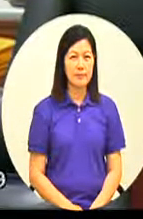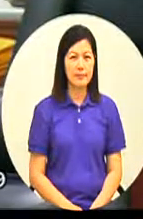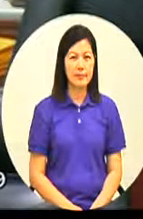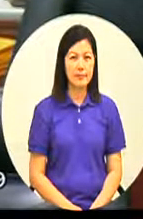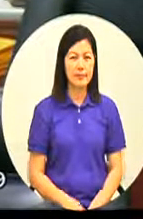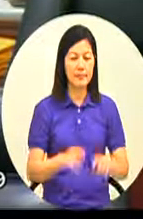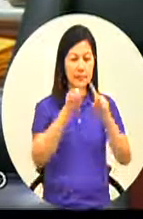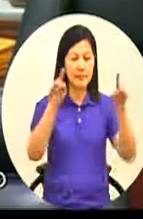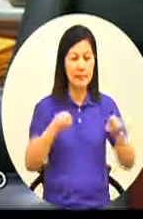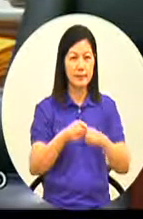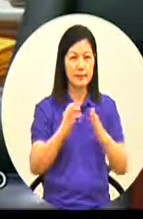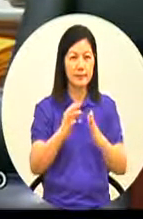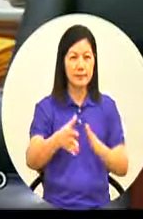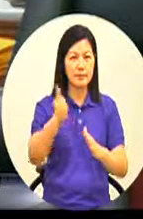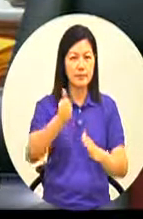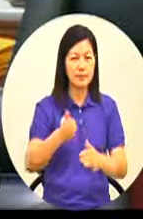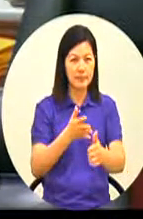长哦，